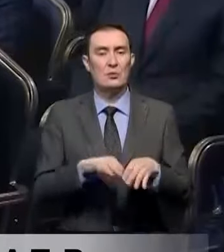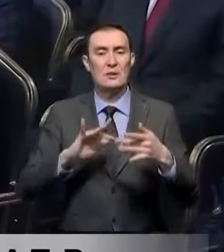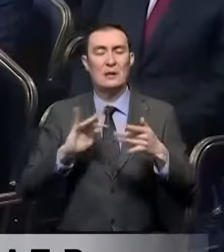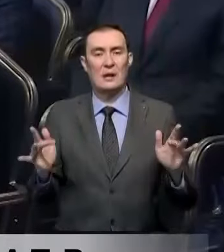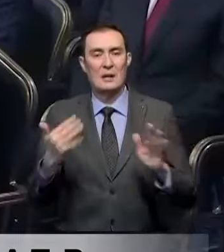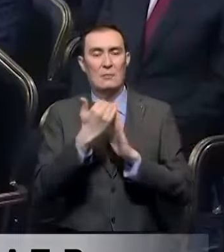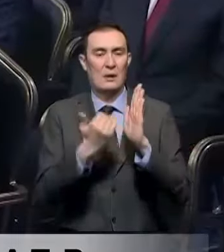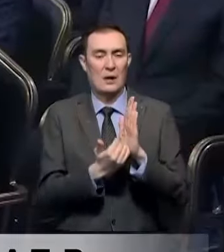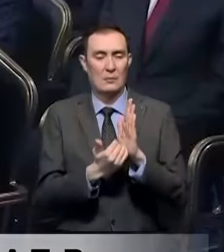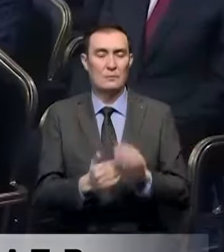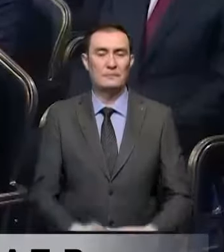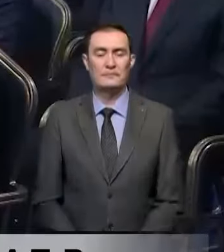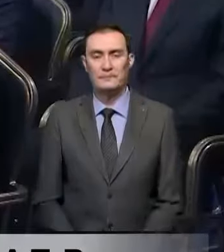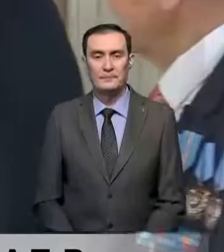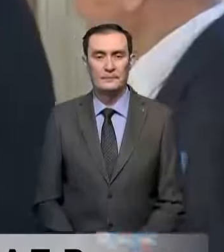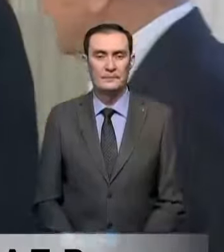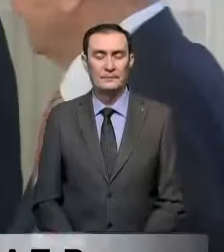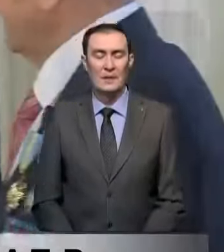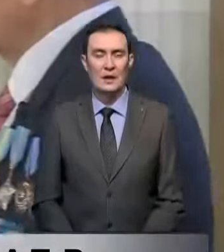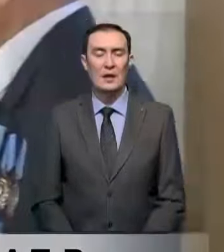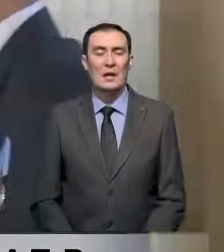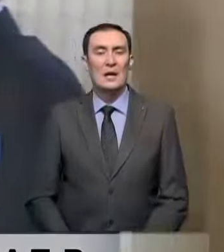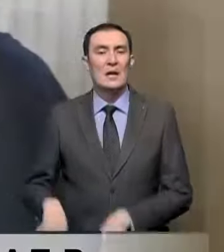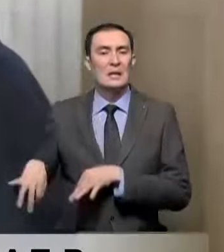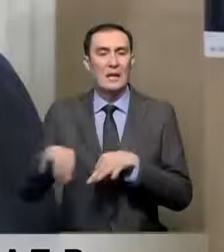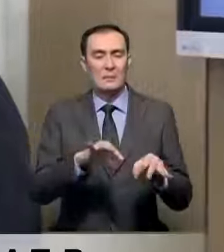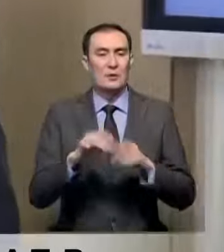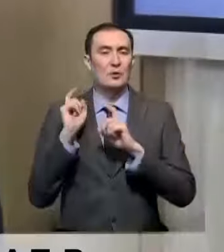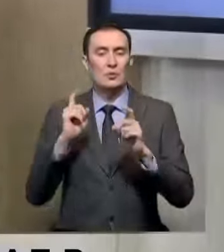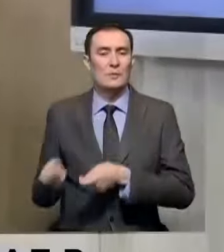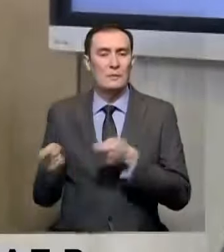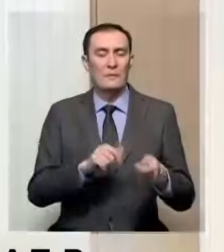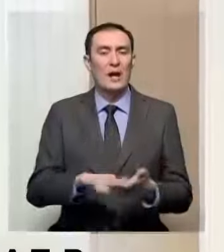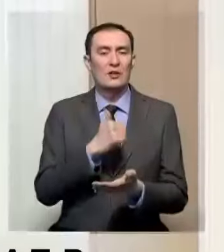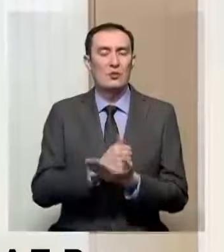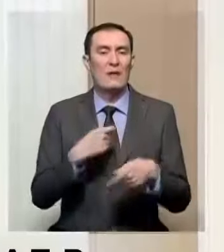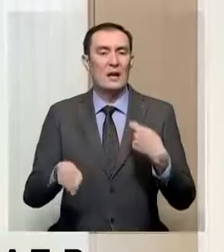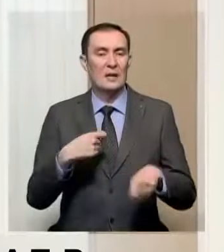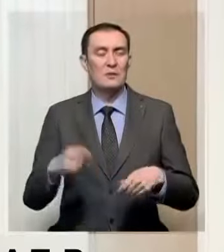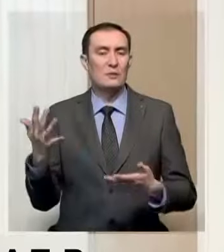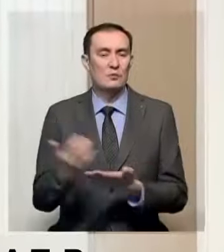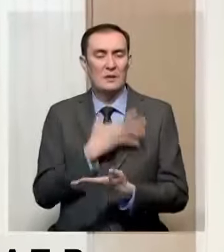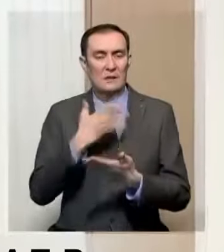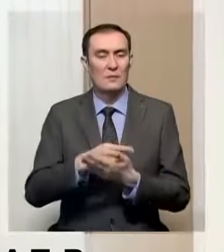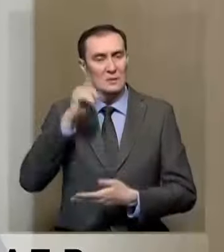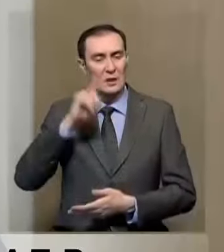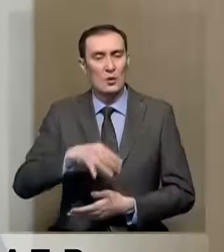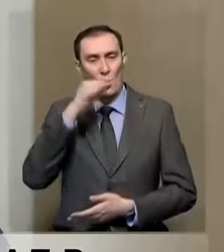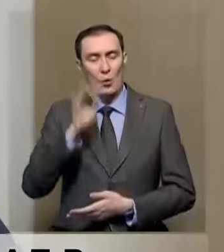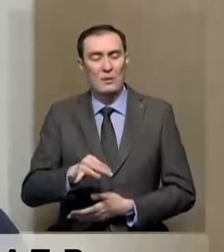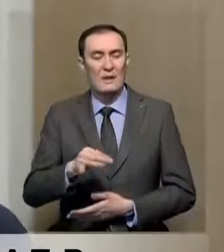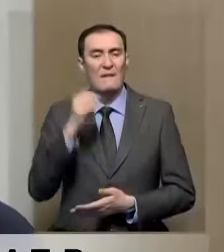цифровую экосистему. О том, что транспорт и логистика – основа экономического успеха, на своем опыте знают и